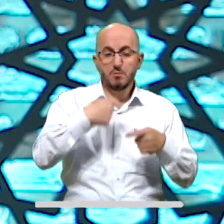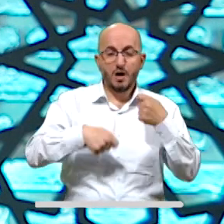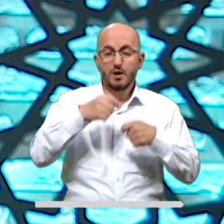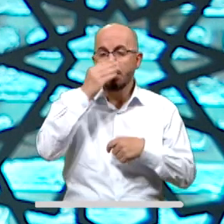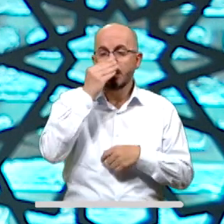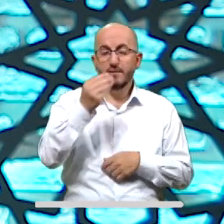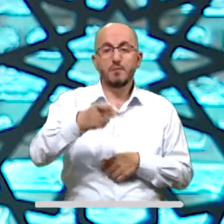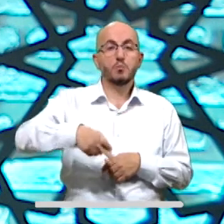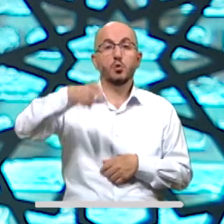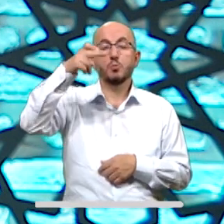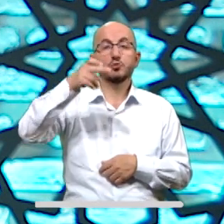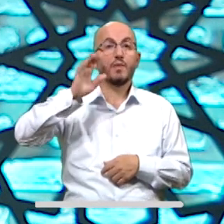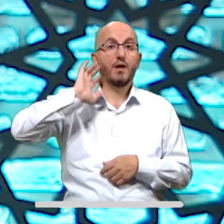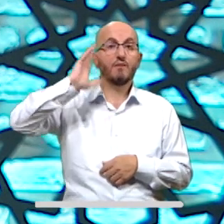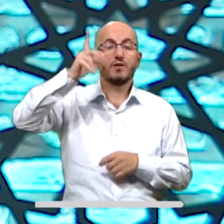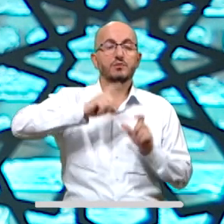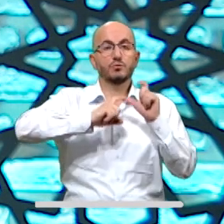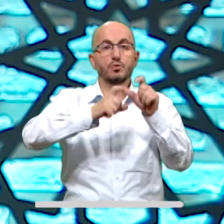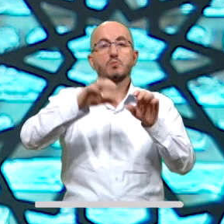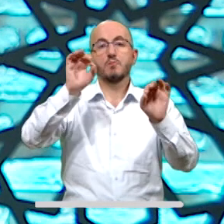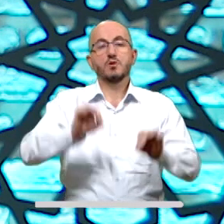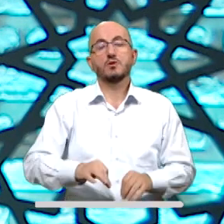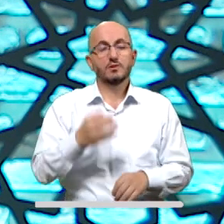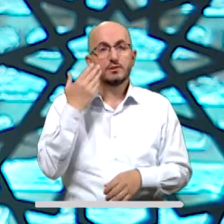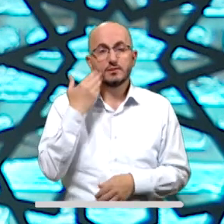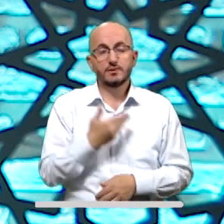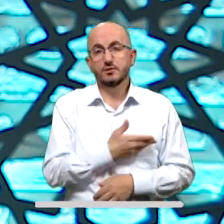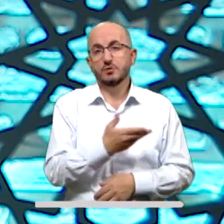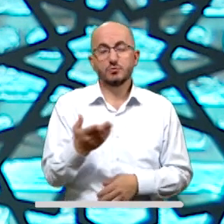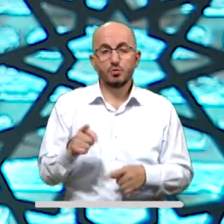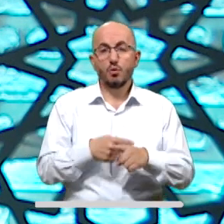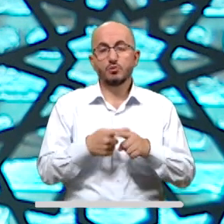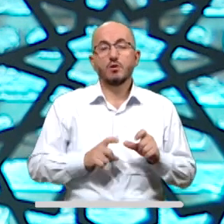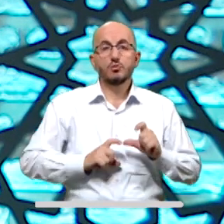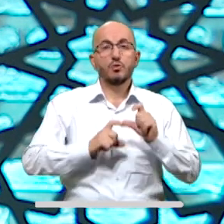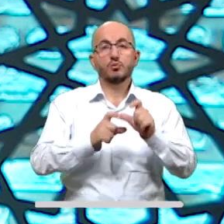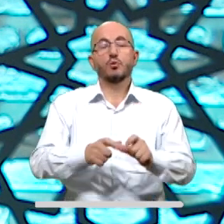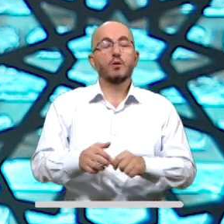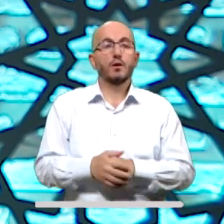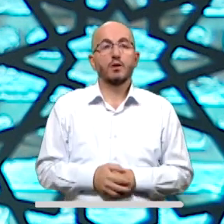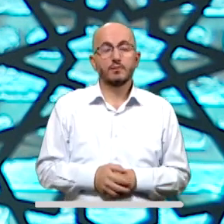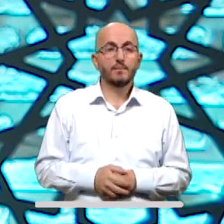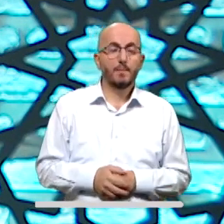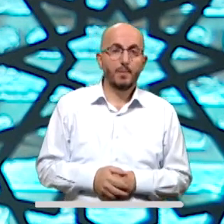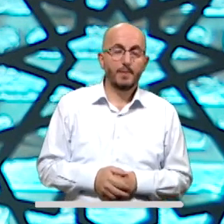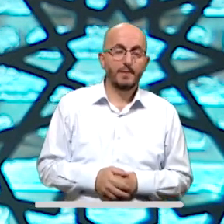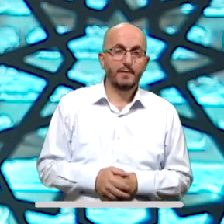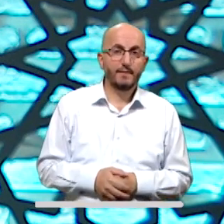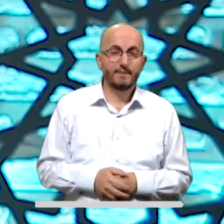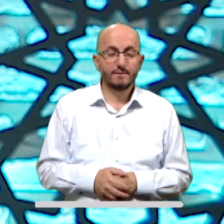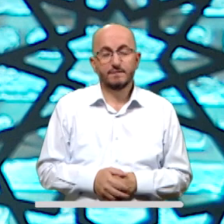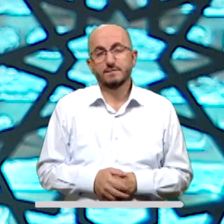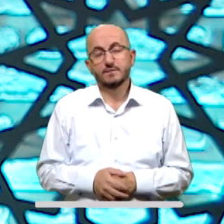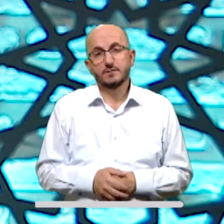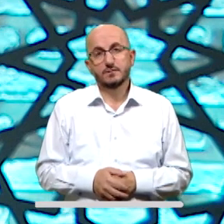ara çok daha fazla sorulmaya başladı. İzleyicilerimizin ortak sorusu olarak Kübra Hanım'ın ağzından